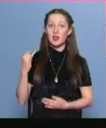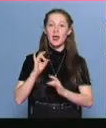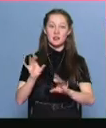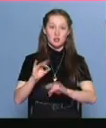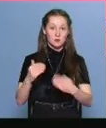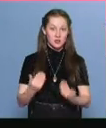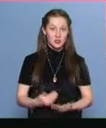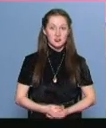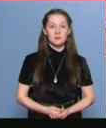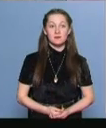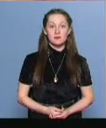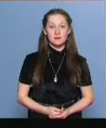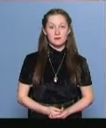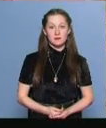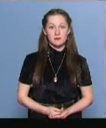репортаж Марины Баль.